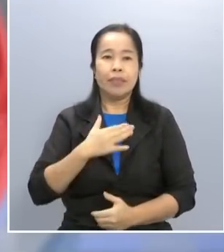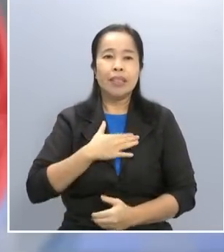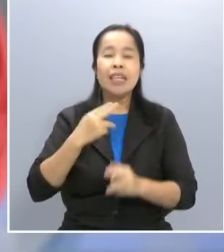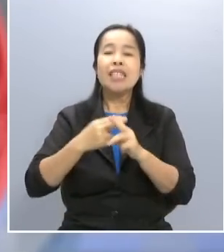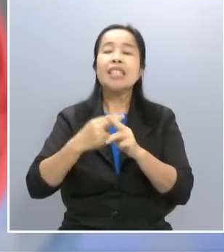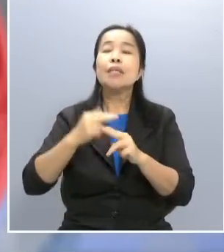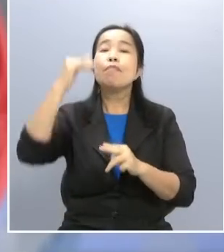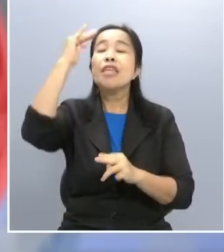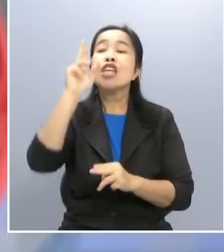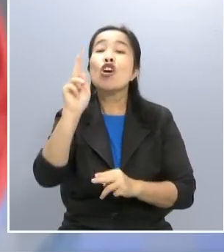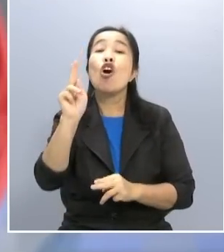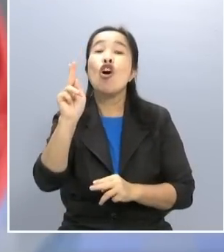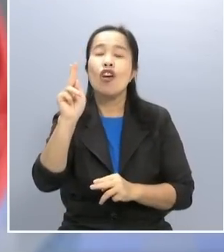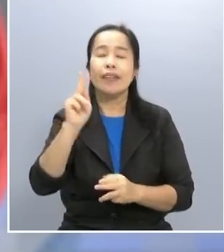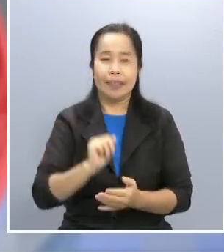ะ